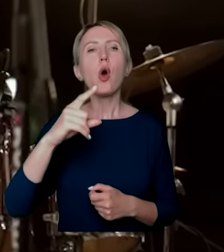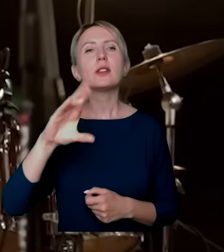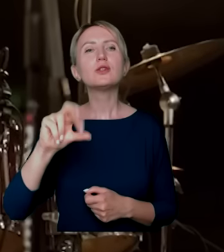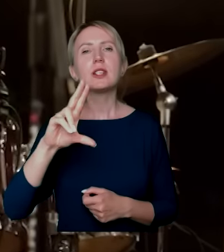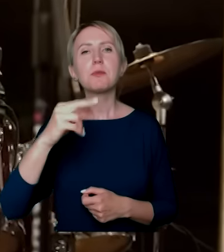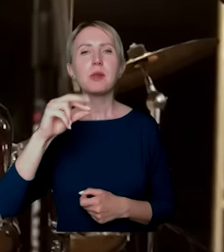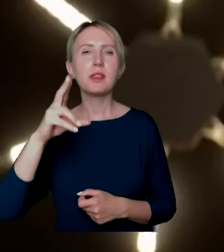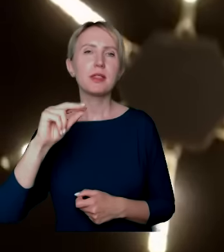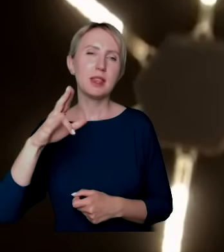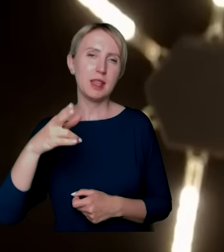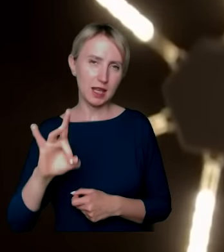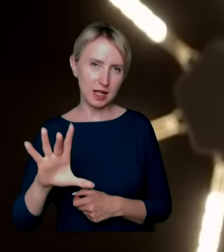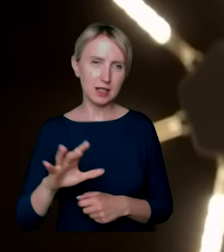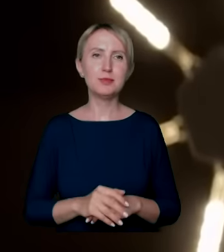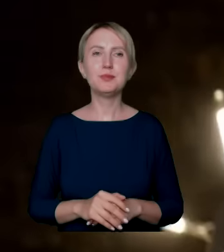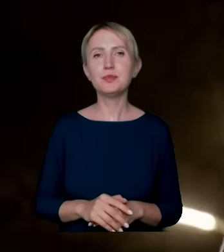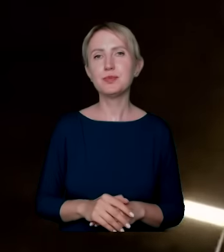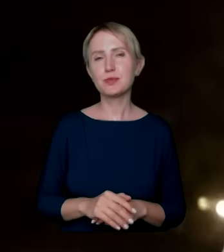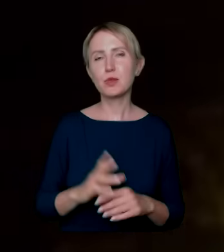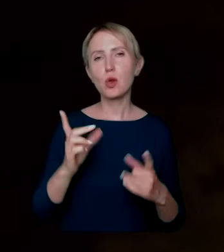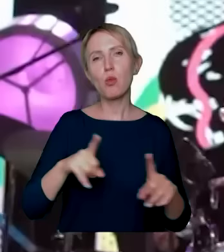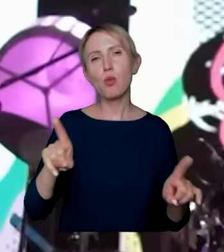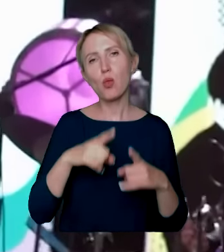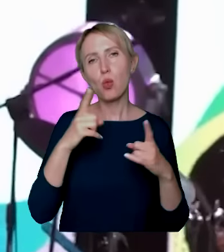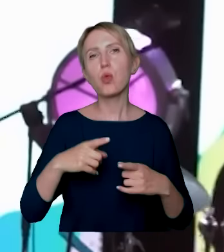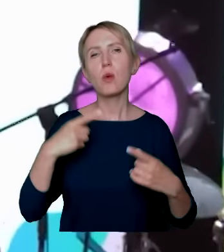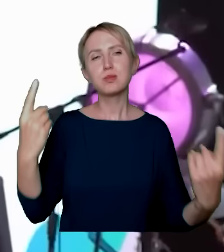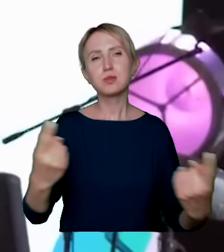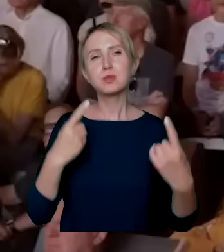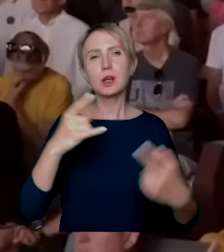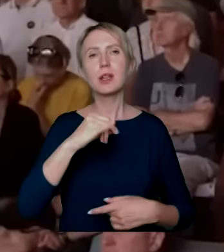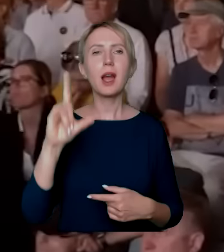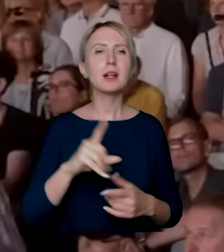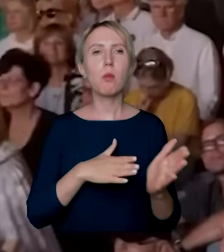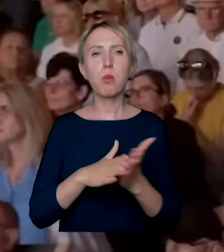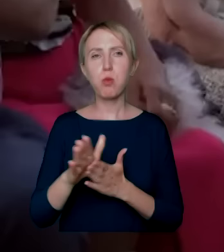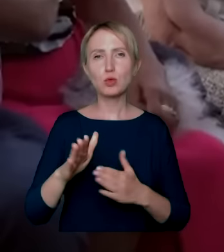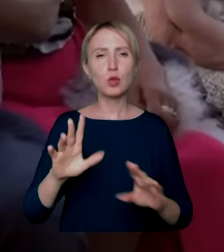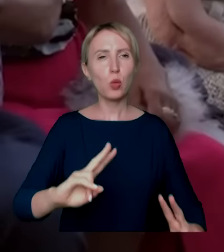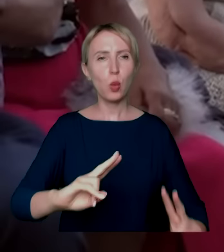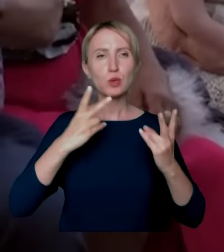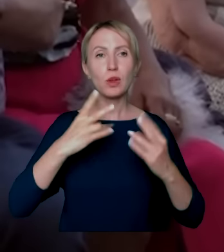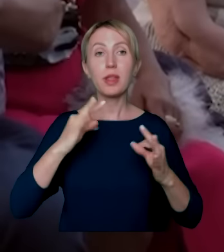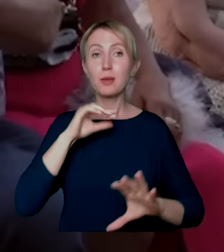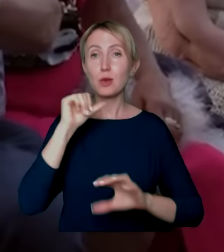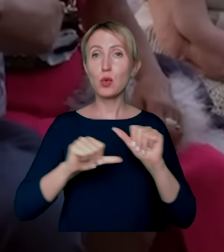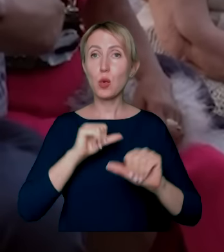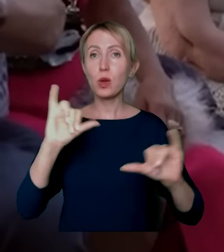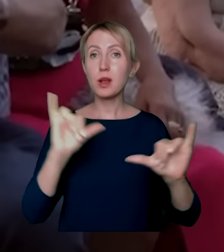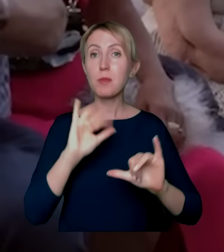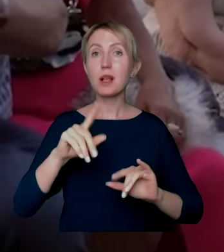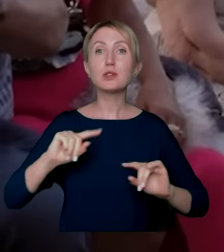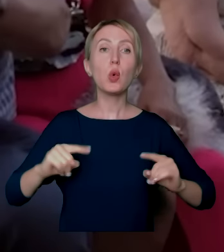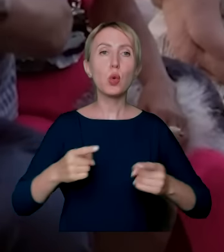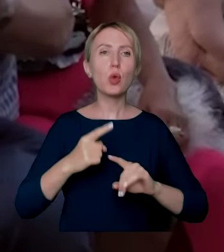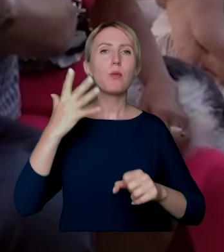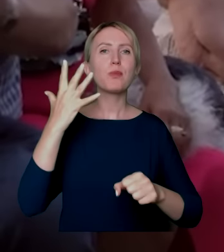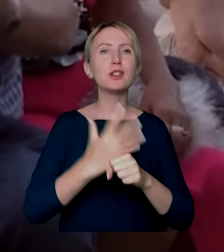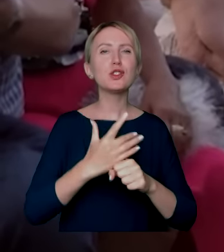z najważniejszych wydarzeń muzycznych w Polsce, które promuje jazz oraz jego początki i korzenie. W tym roku impreza zostanie zorganizowana po raz